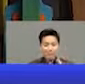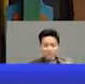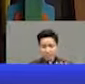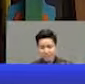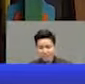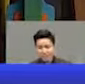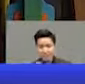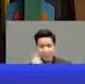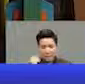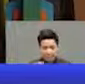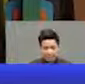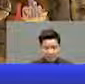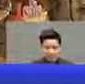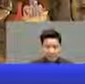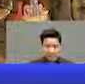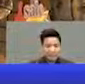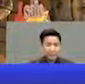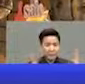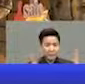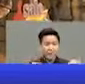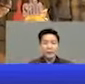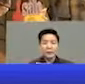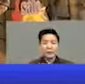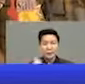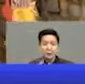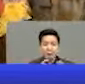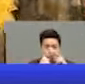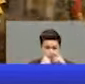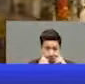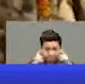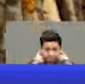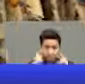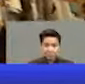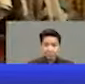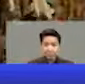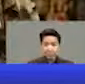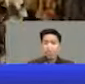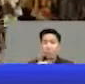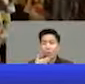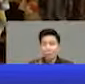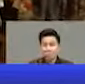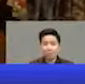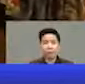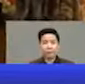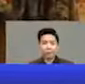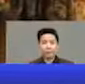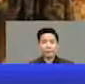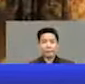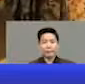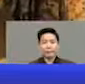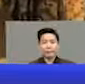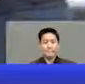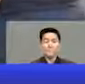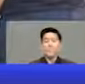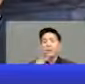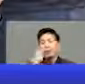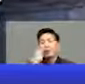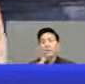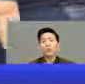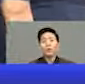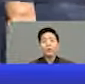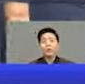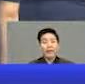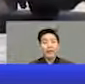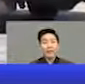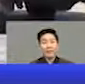นะครับก็เป็นสัญญาณที่ดีครับอาจจะมีข้อตกลงกันเข้ามาซึ่งผมได้รายงานเมื่อครั้งที่แล้วว่